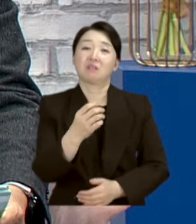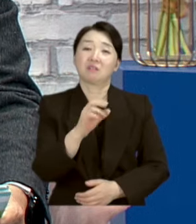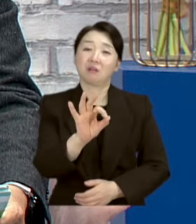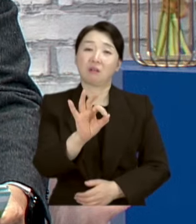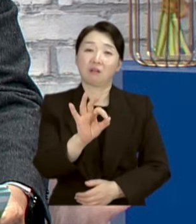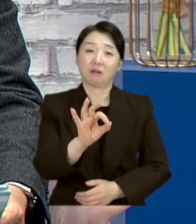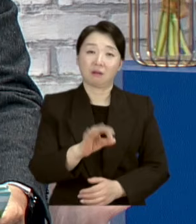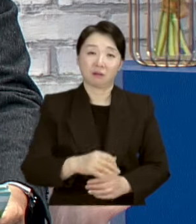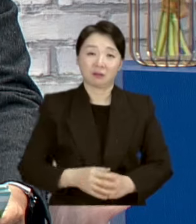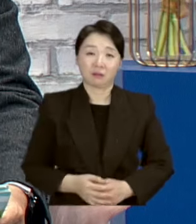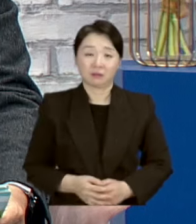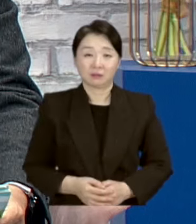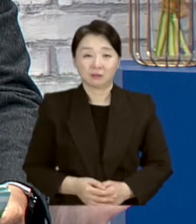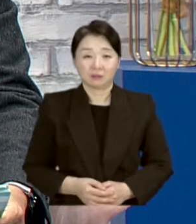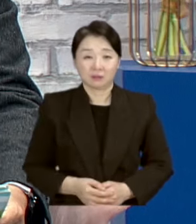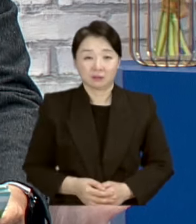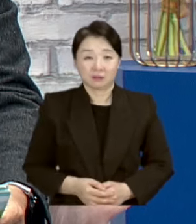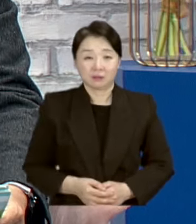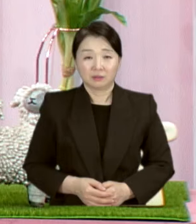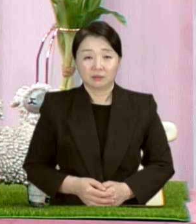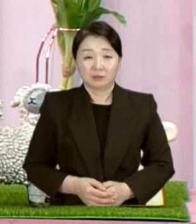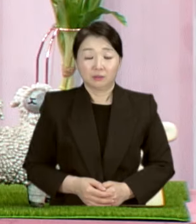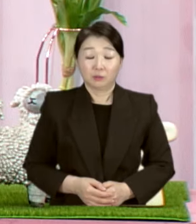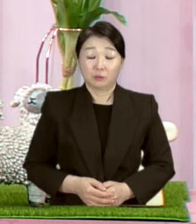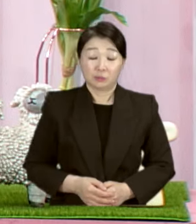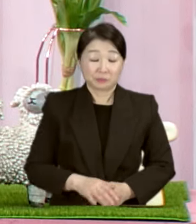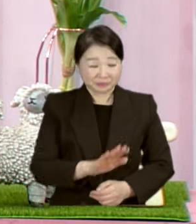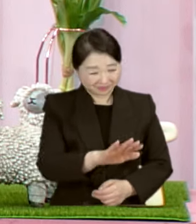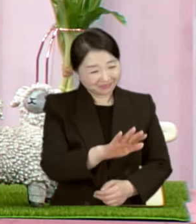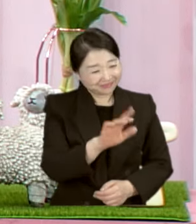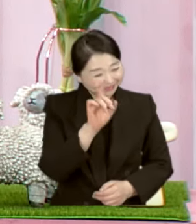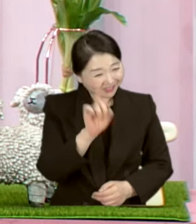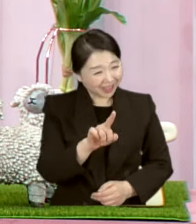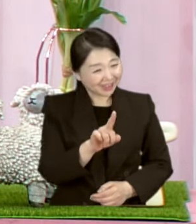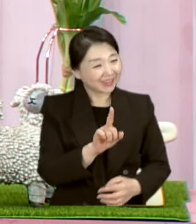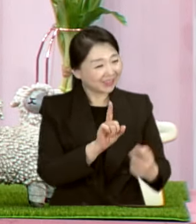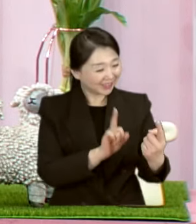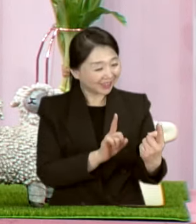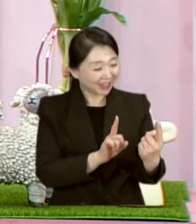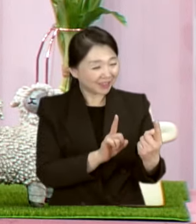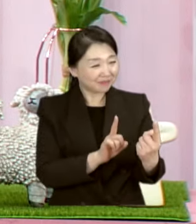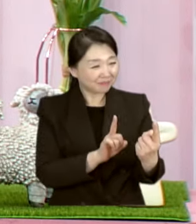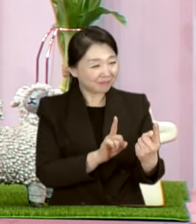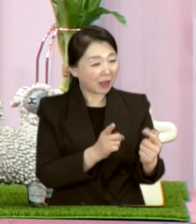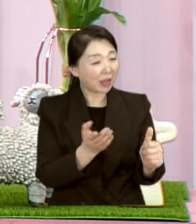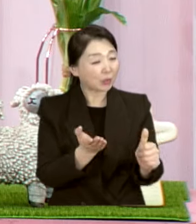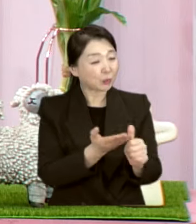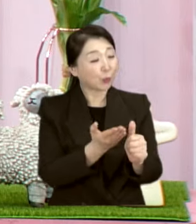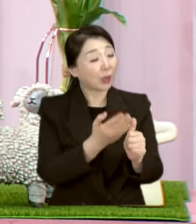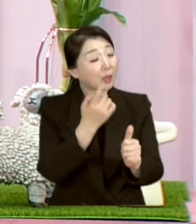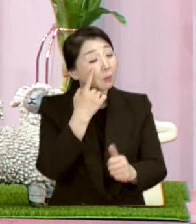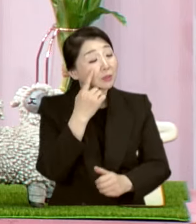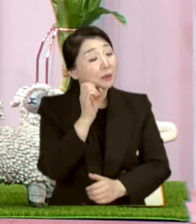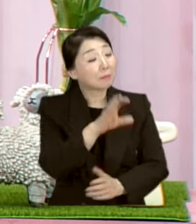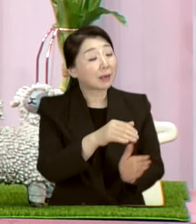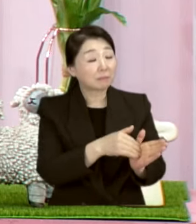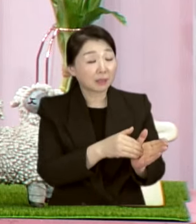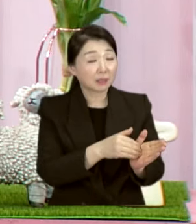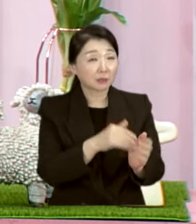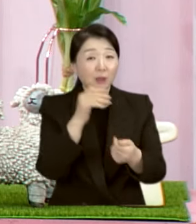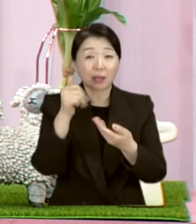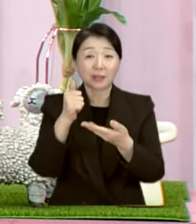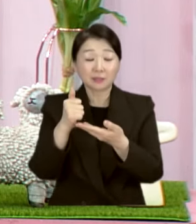거예요. 내 앞에서? 네. 동생한테 이제 우리 내일 1:1 이렇게 양육하는 시간 갖자